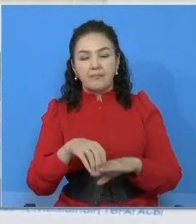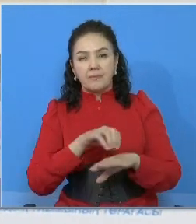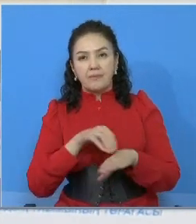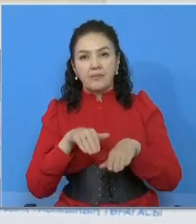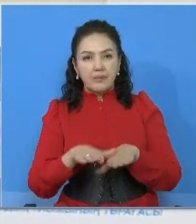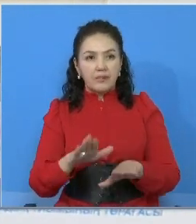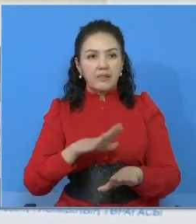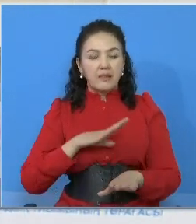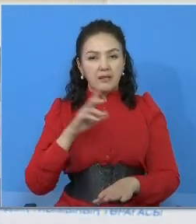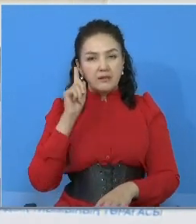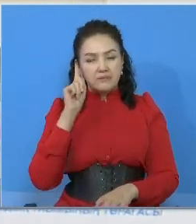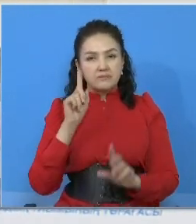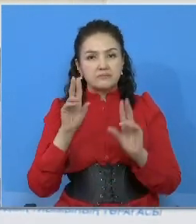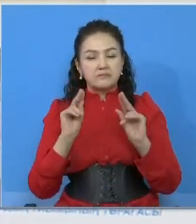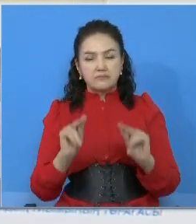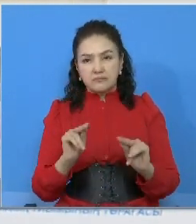шешім шығарады деген нақты